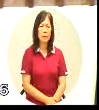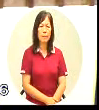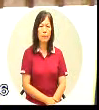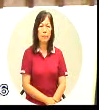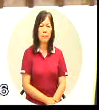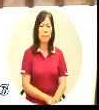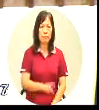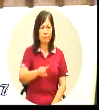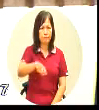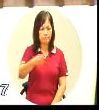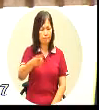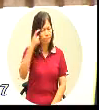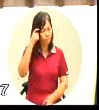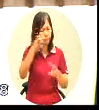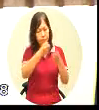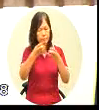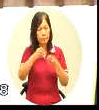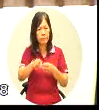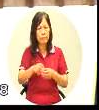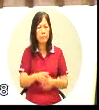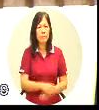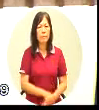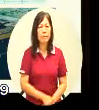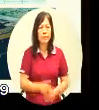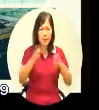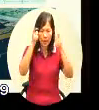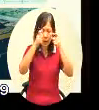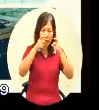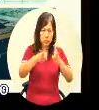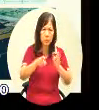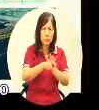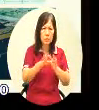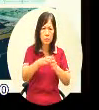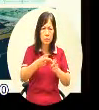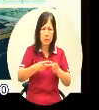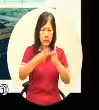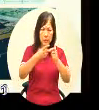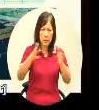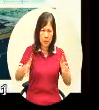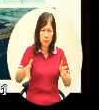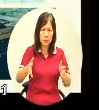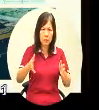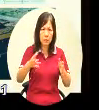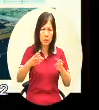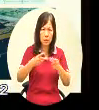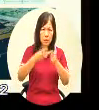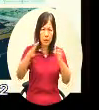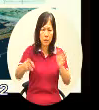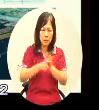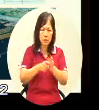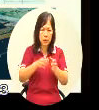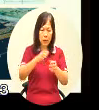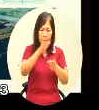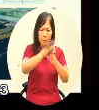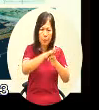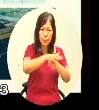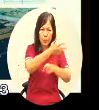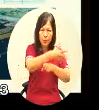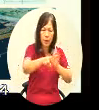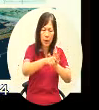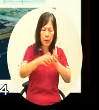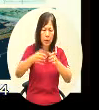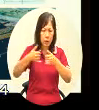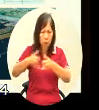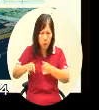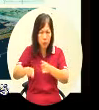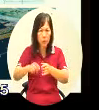那再来要谈的是高雄港洲际二期的这个填海造陆的计划啦。